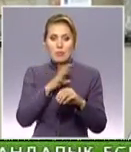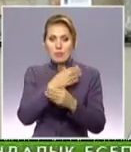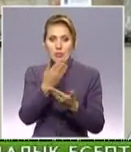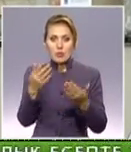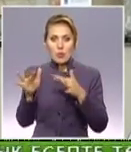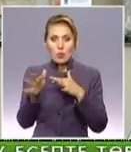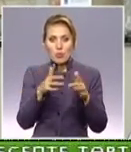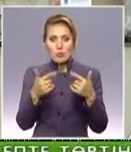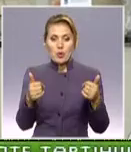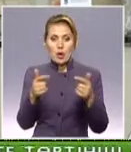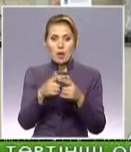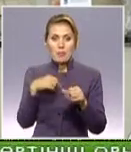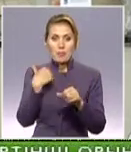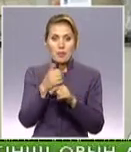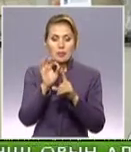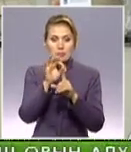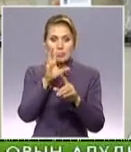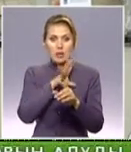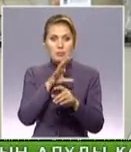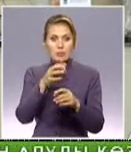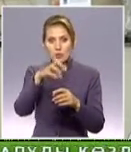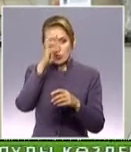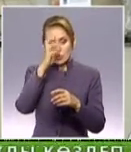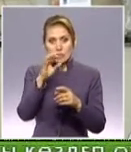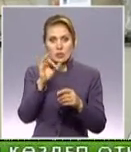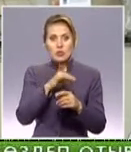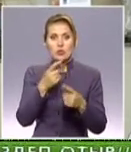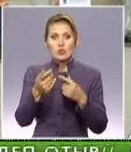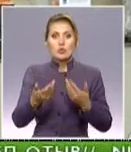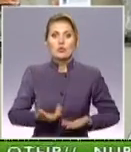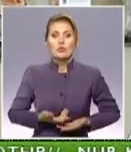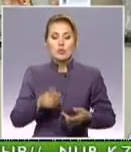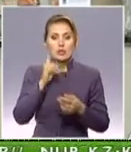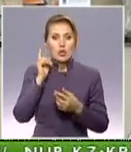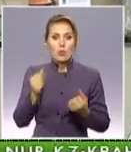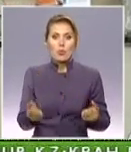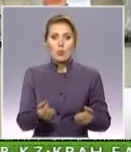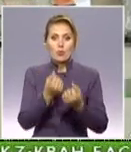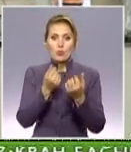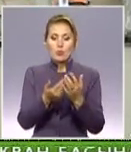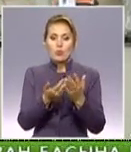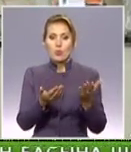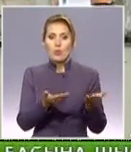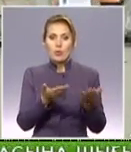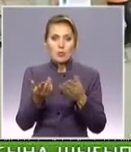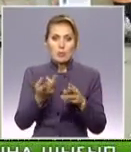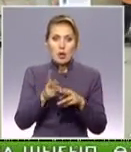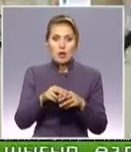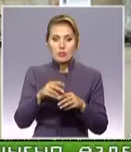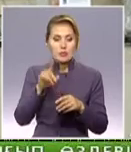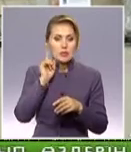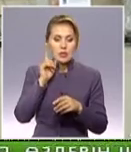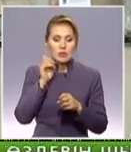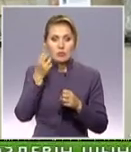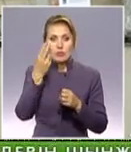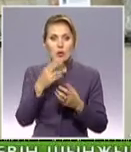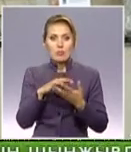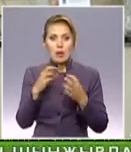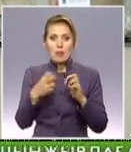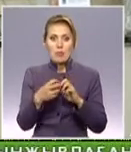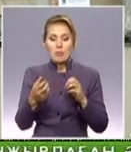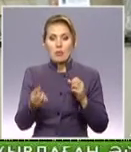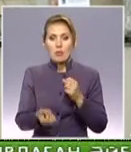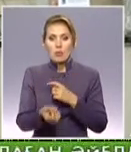осы шараны ұйымдастырудағы басты мақсатымыз ел басшылары мен тұрғындарын жастарды қолдауға шақыру. Біздің ұжым жастардың әлеуметтік мәселелерін